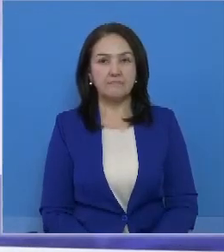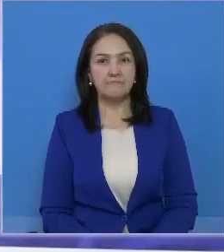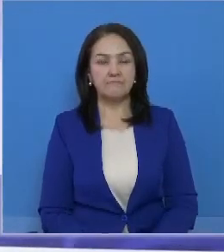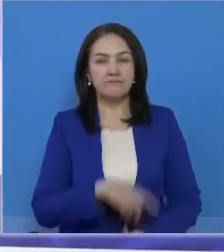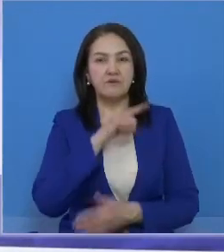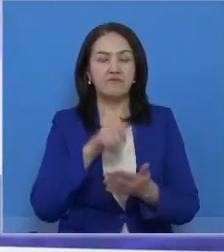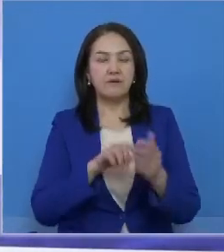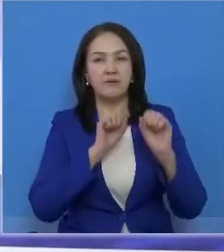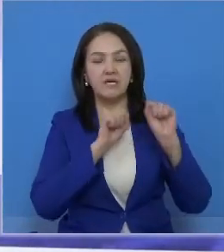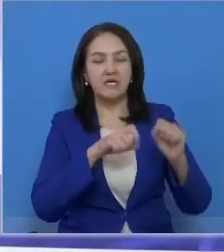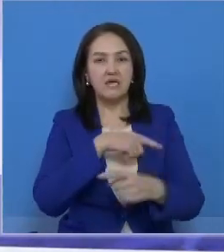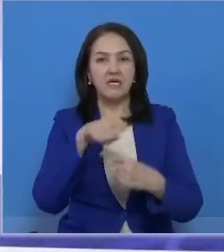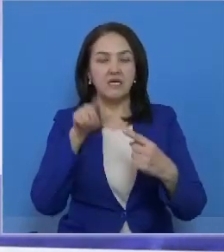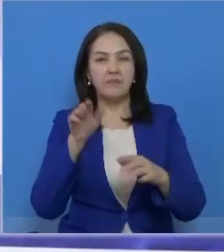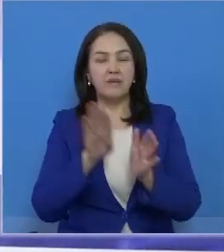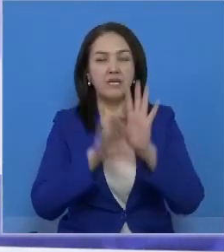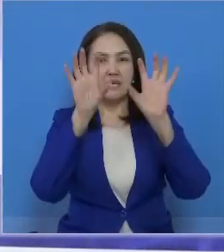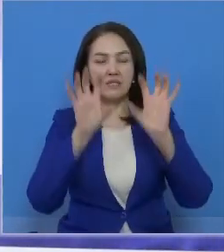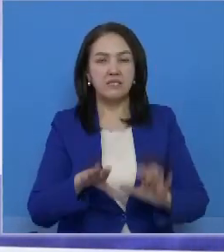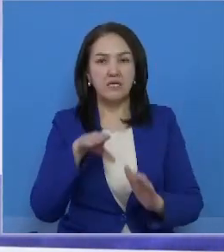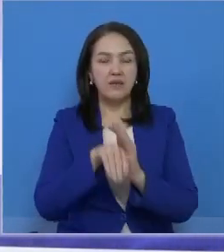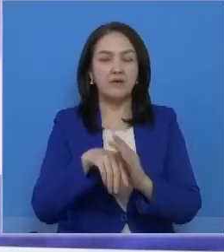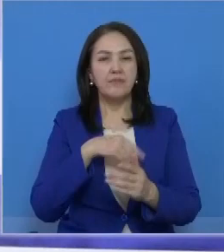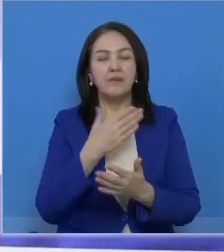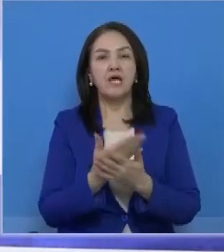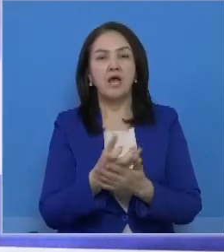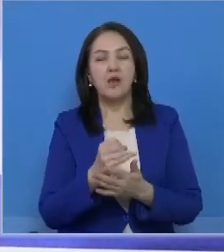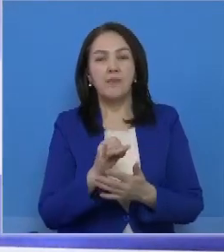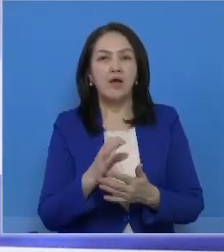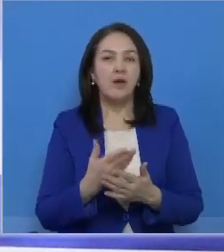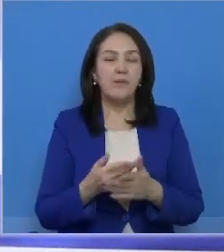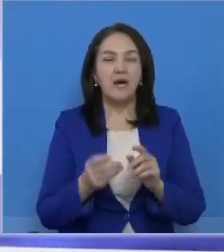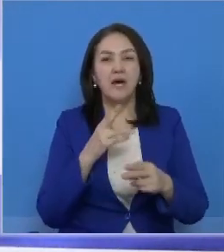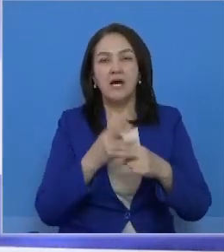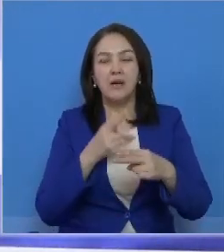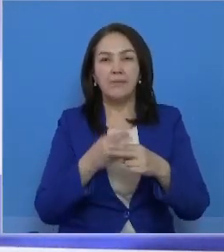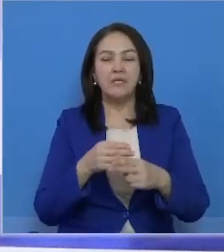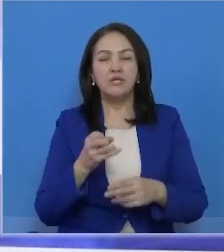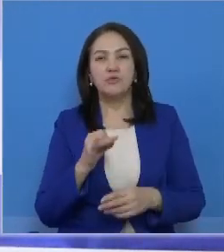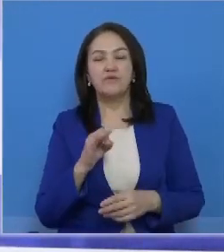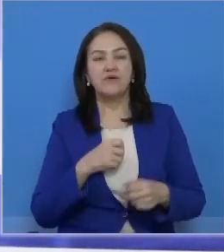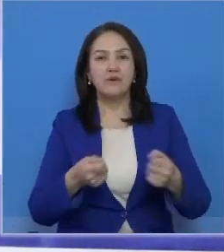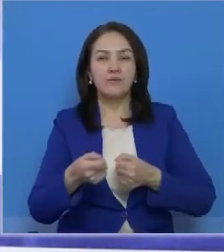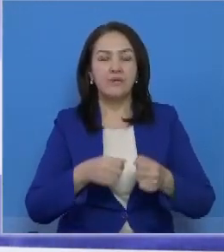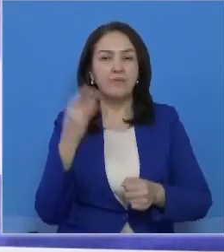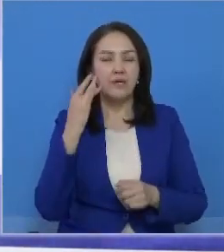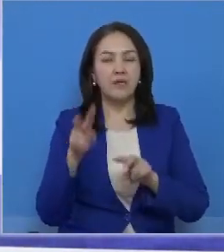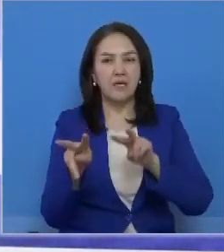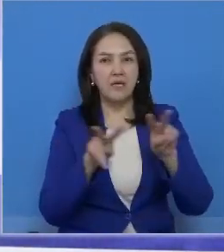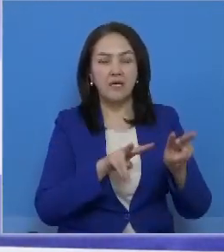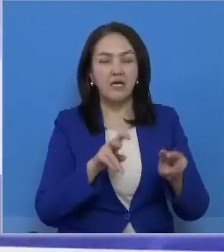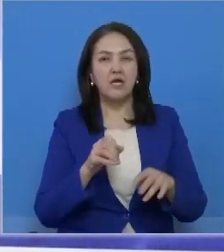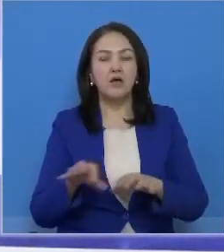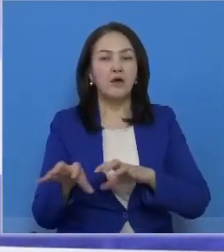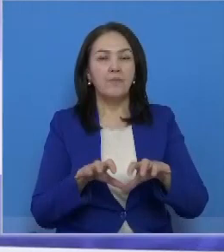вопросы защиты предпринимателей от незаконного вмешательства в бизнесе пресечения административных барьеров со стороны чиновников находится на постоянном контроле